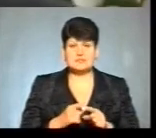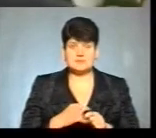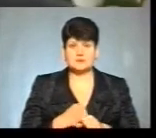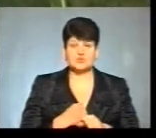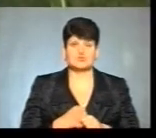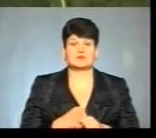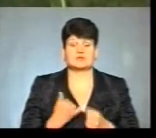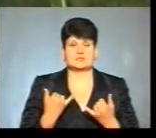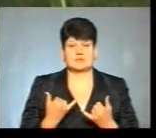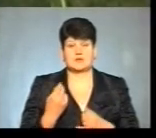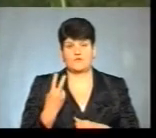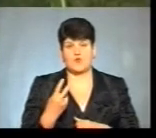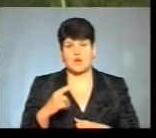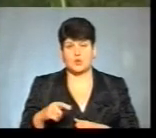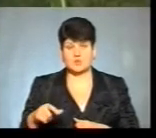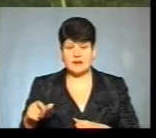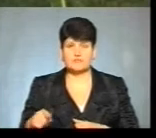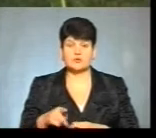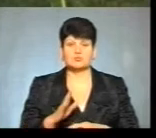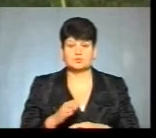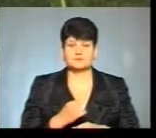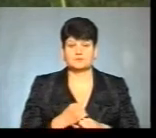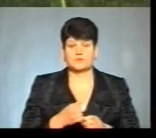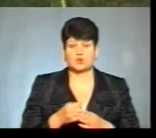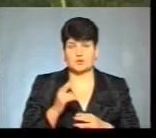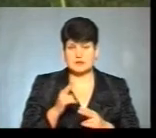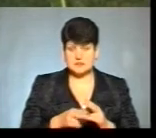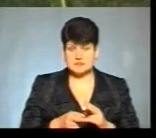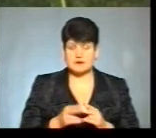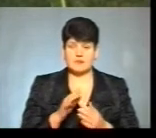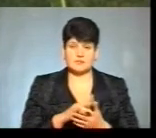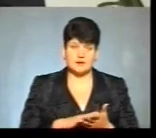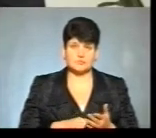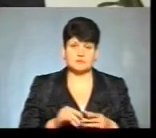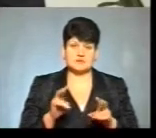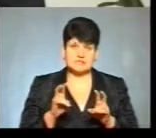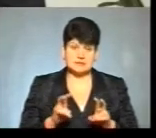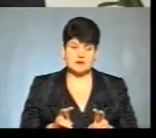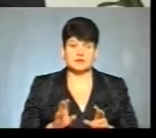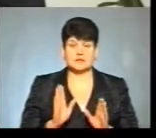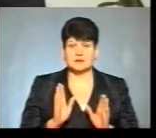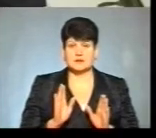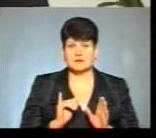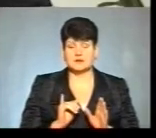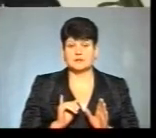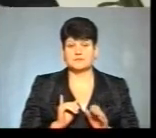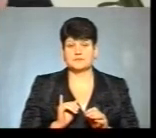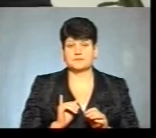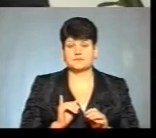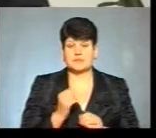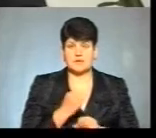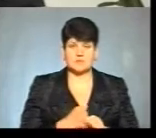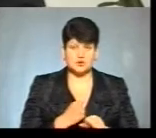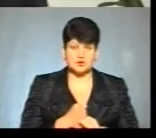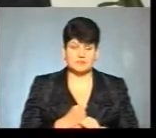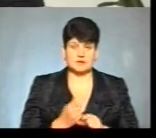фактично зараз двоє людей. Він буде сформований до кінця і відповідно далі ми будемо сідати вже, скажімо, десь напрацьовувати